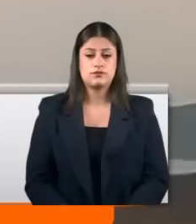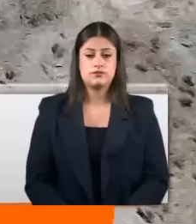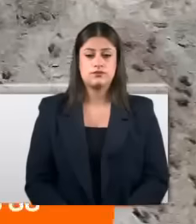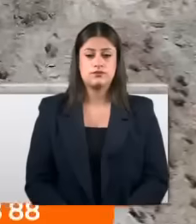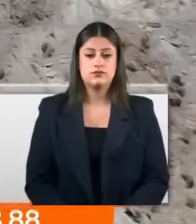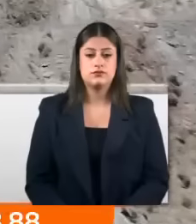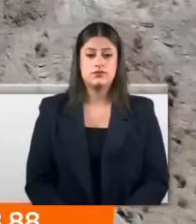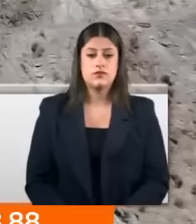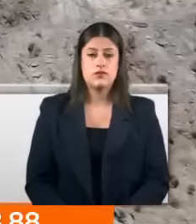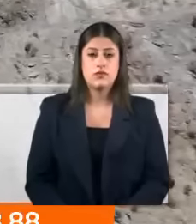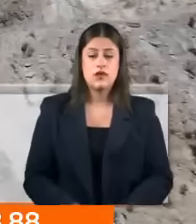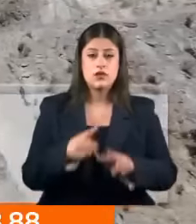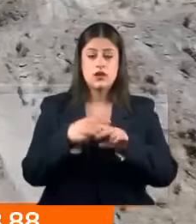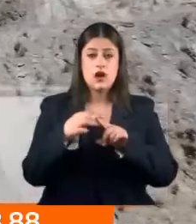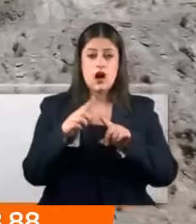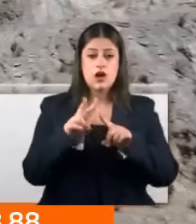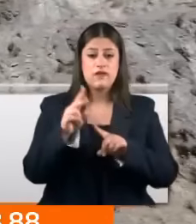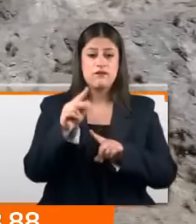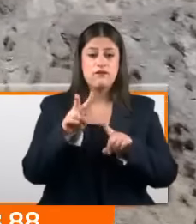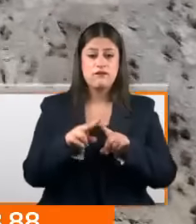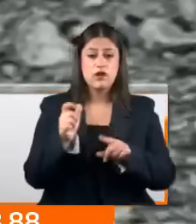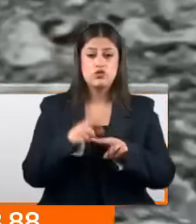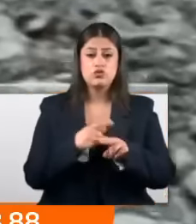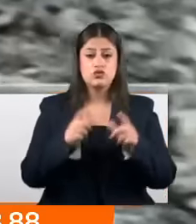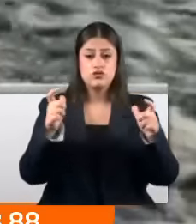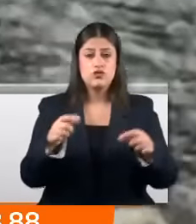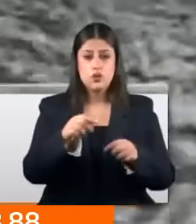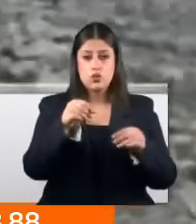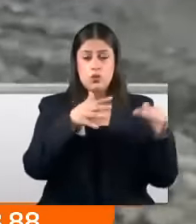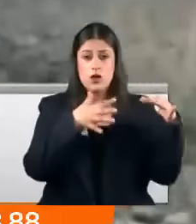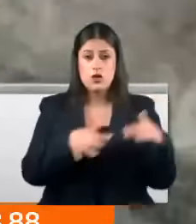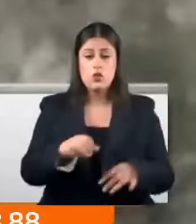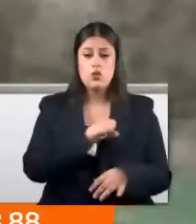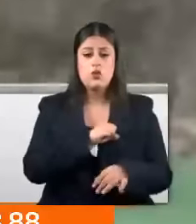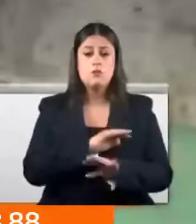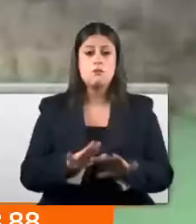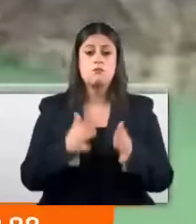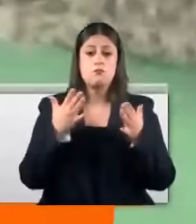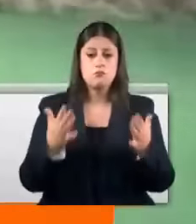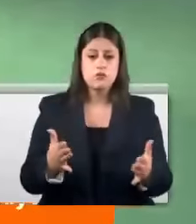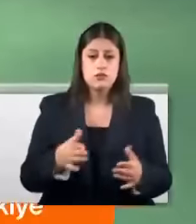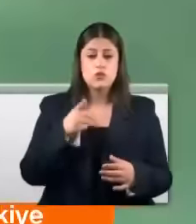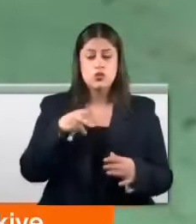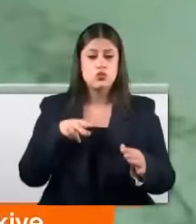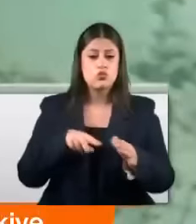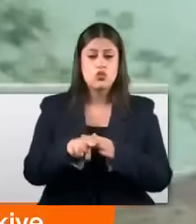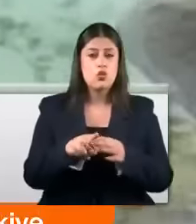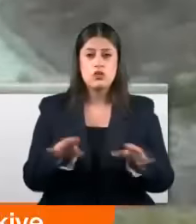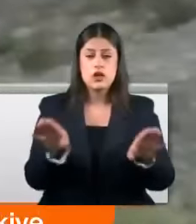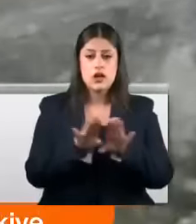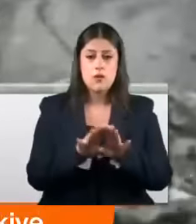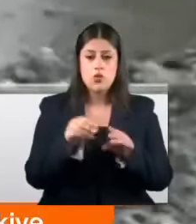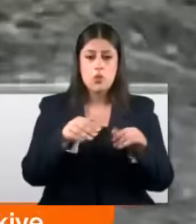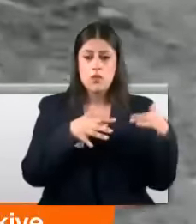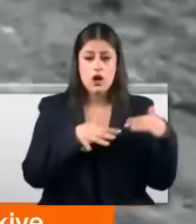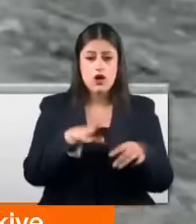hortum. Artvin Yusuf elindeki heyelan korkusuysa henüz dinmedi. Havuzlu köyü yolunu ulaşıma kapatan toprak kayması sebebiyle